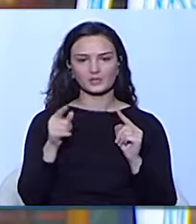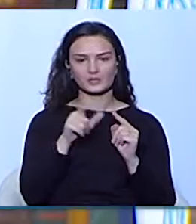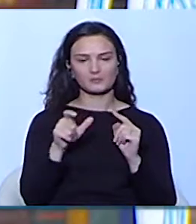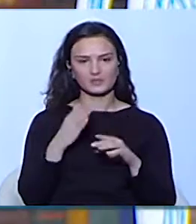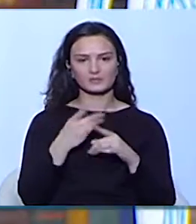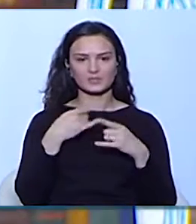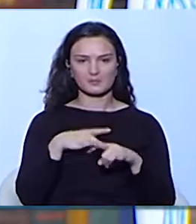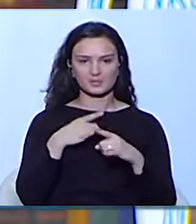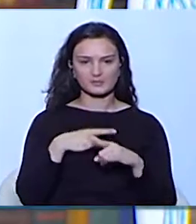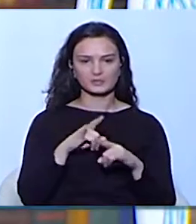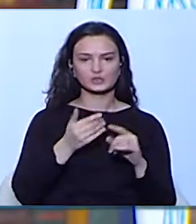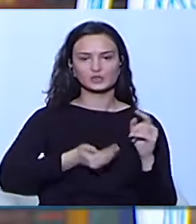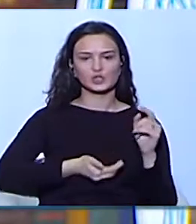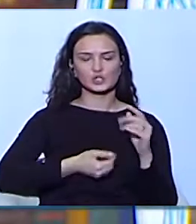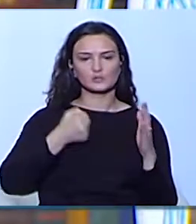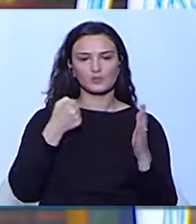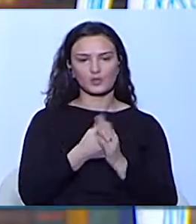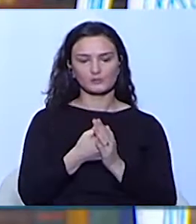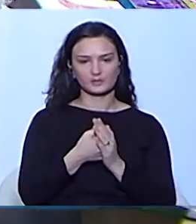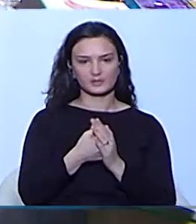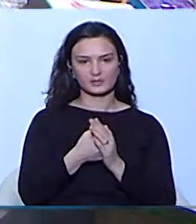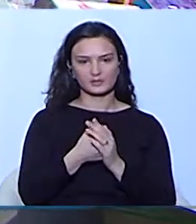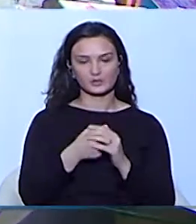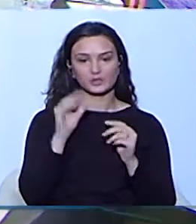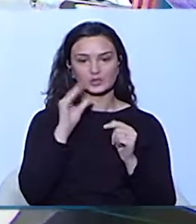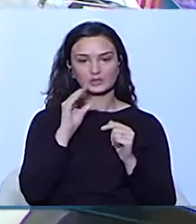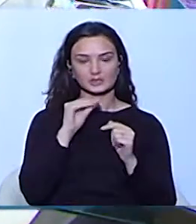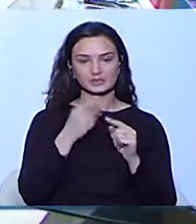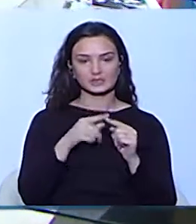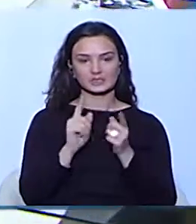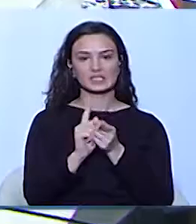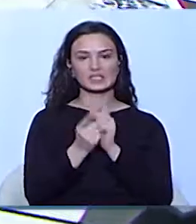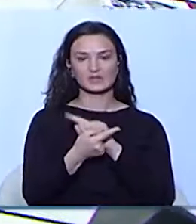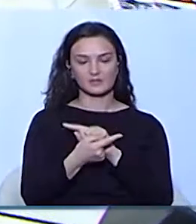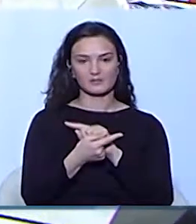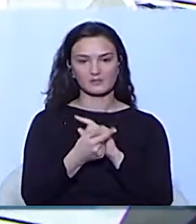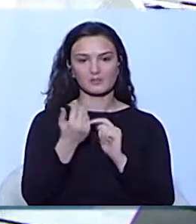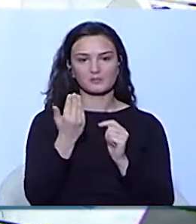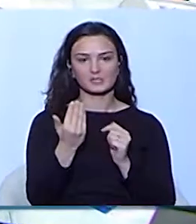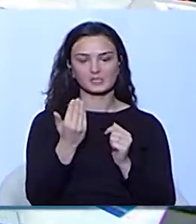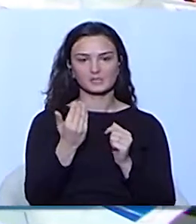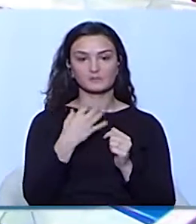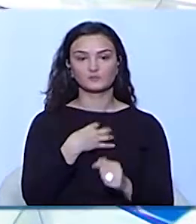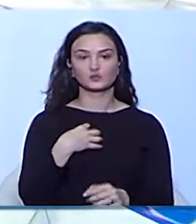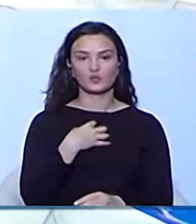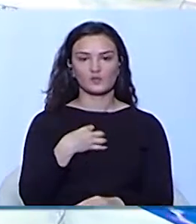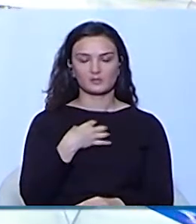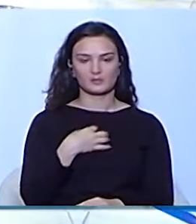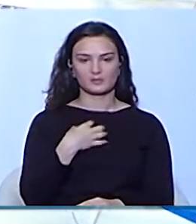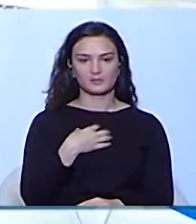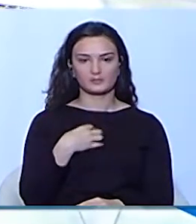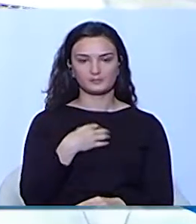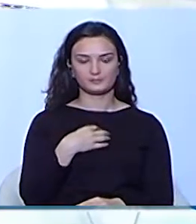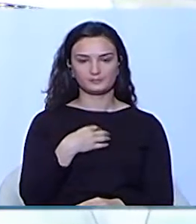ადამიანს დაბადებიდან სიცოცხლის ბოლომდე, როდესაც იცვლება მისი მნიშვნელოვანი